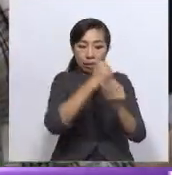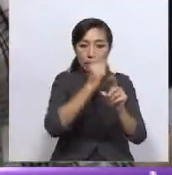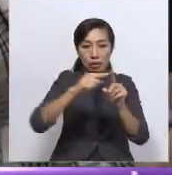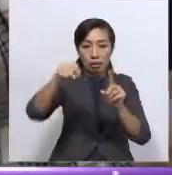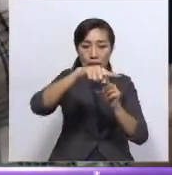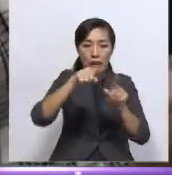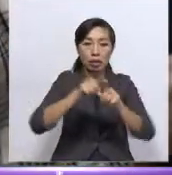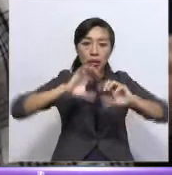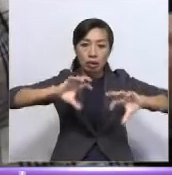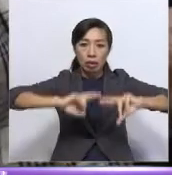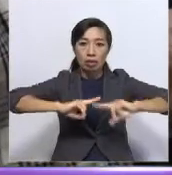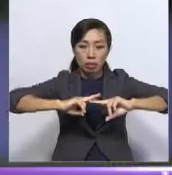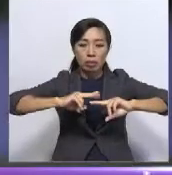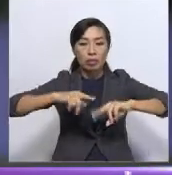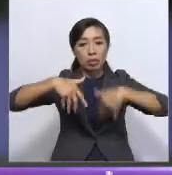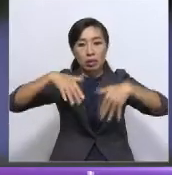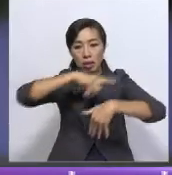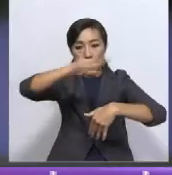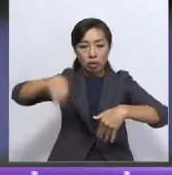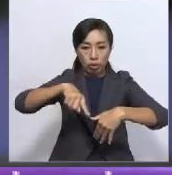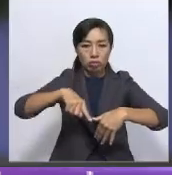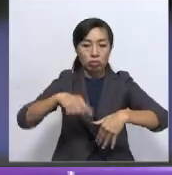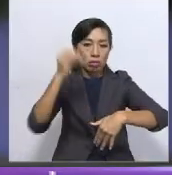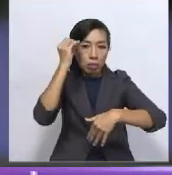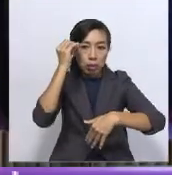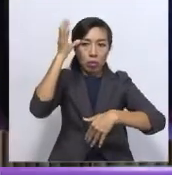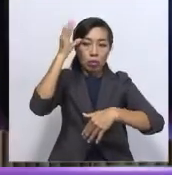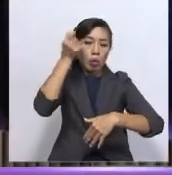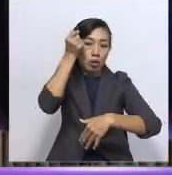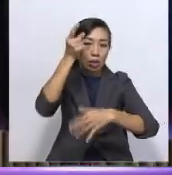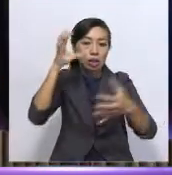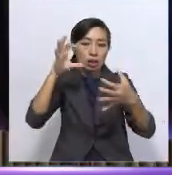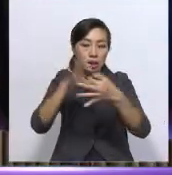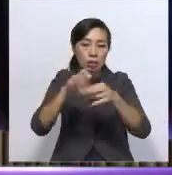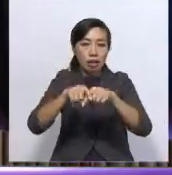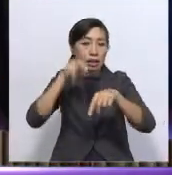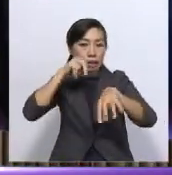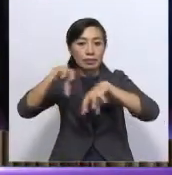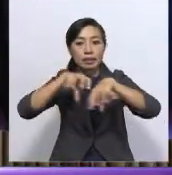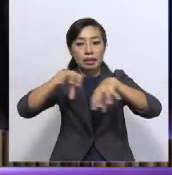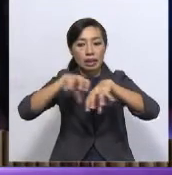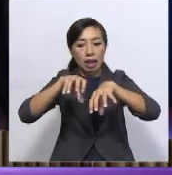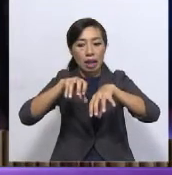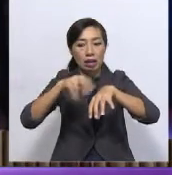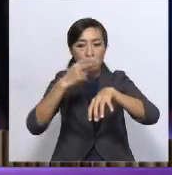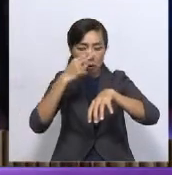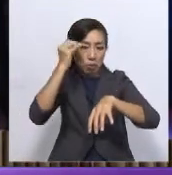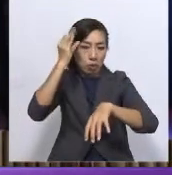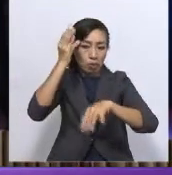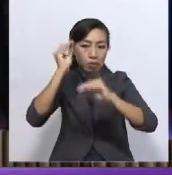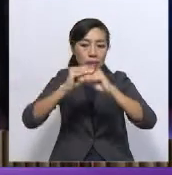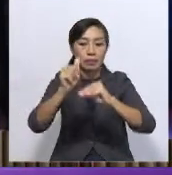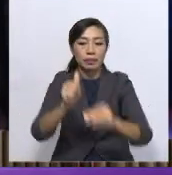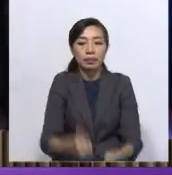นทั้งภาครัฐภาคเอกชนและก็ประชาชนนั้นมีความรู้ความเข้าใจเกี่ยวกับการบริหารจัดการน้ำที่มากขึ้นครับ